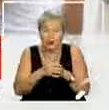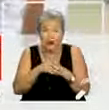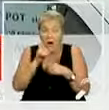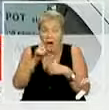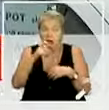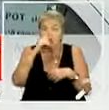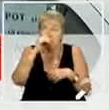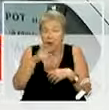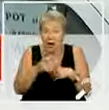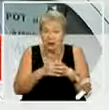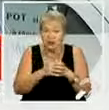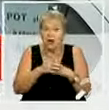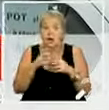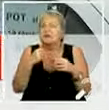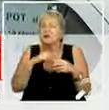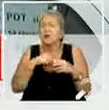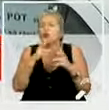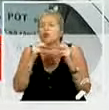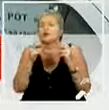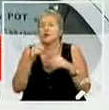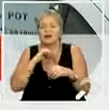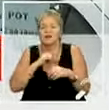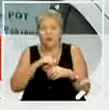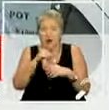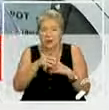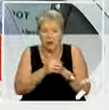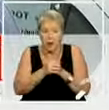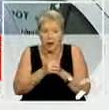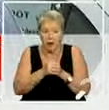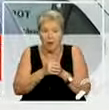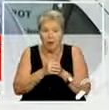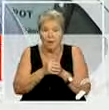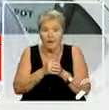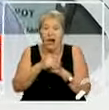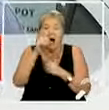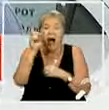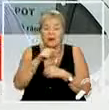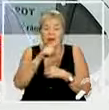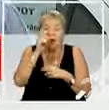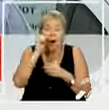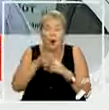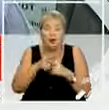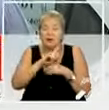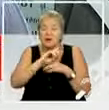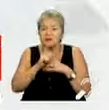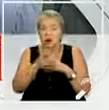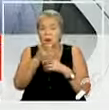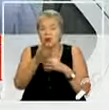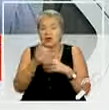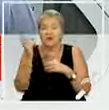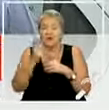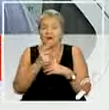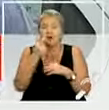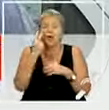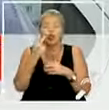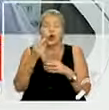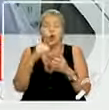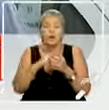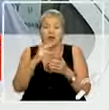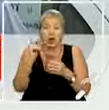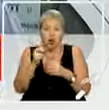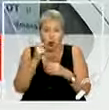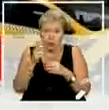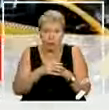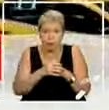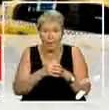suntem 1050. Motivul este unul singur. Abrogarea ordonanței de urgență 49/2019 și înlăturarea transportului